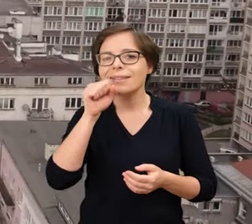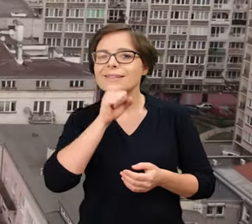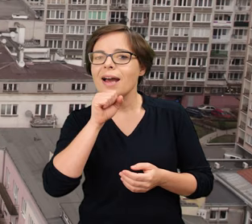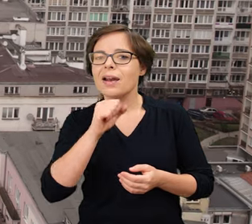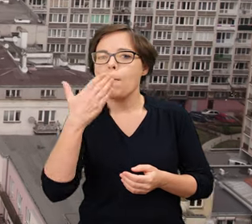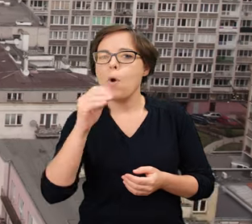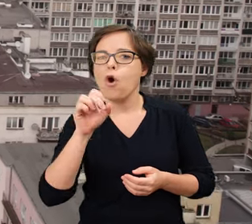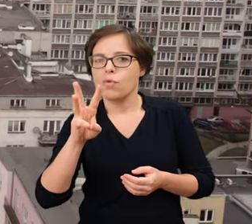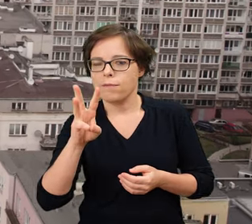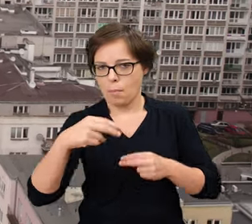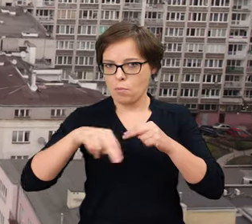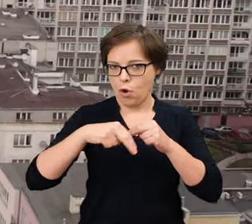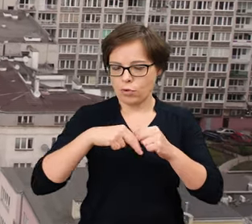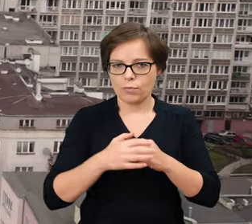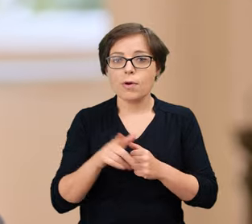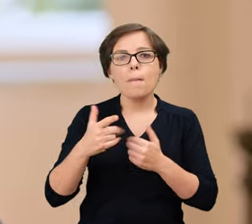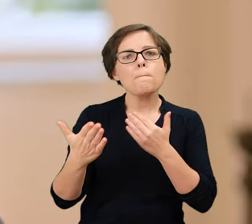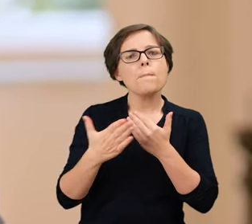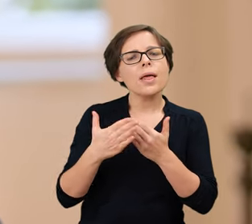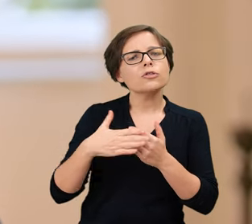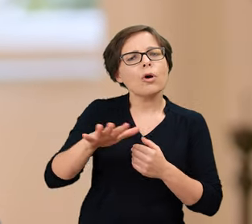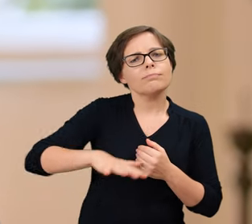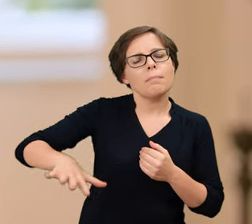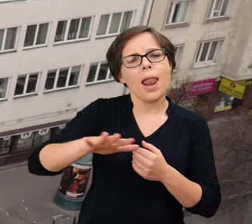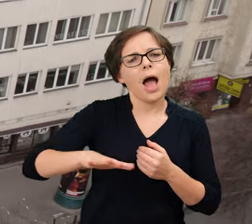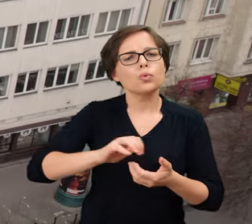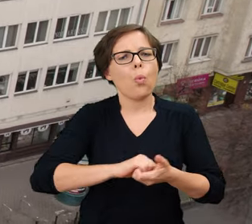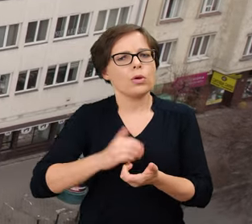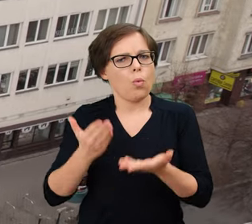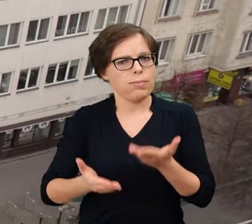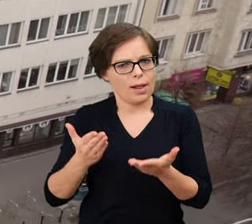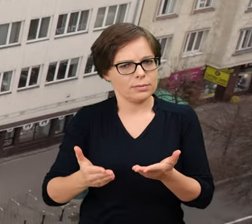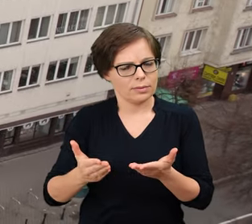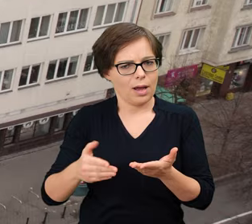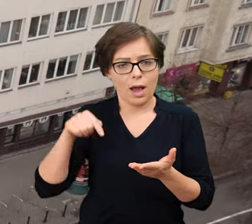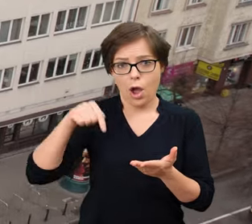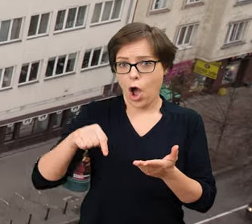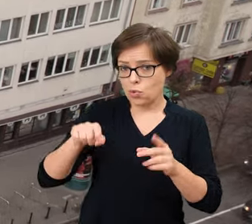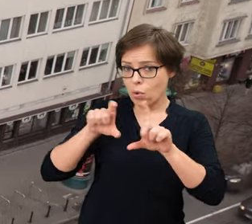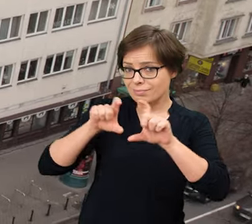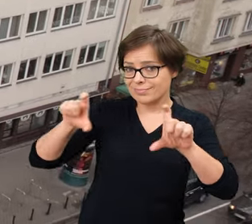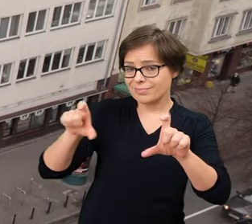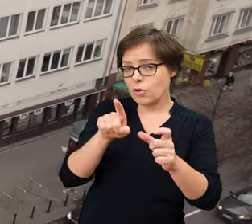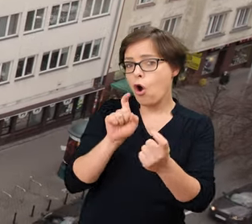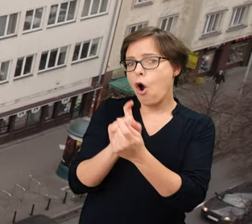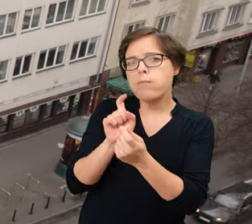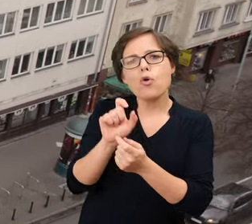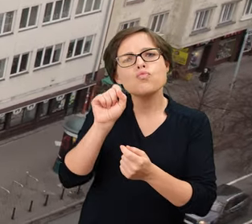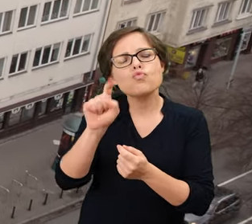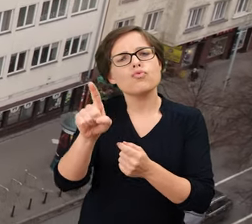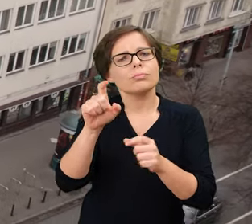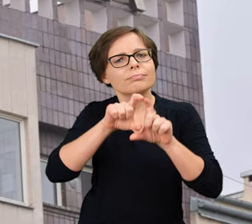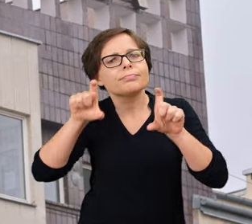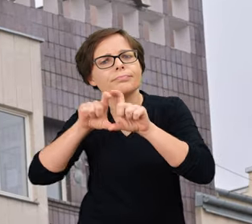niedaleko Placu Unii Lubelskiej, w kwartale, który znany jest z tego, że tuż obok znajdują się